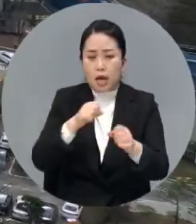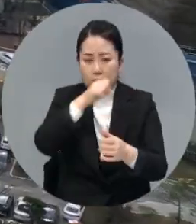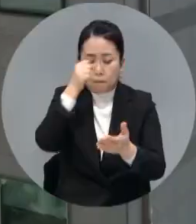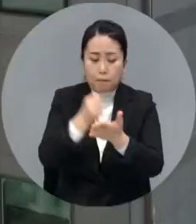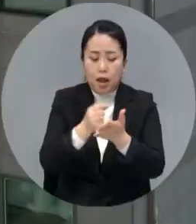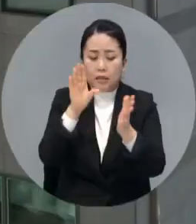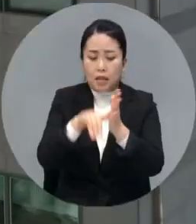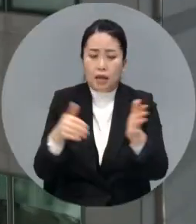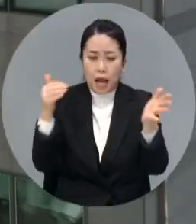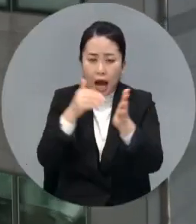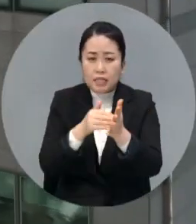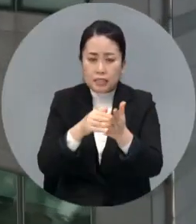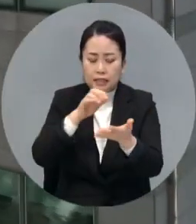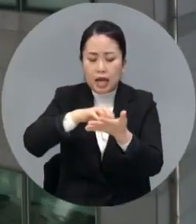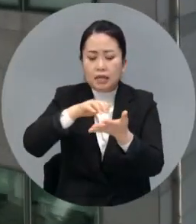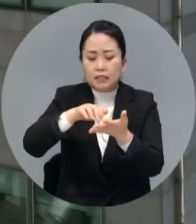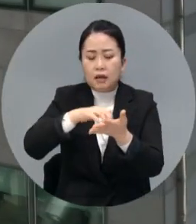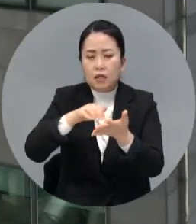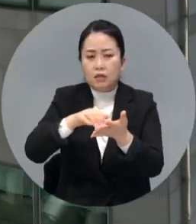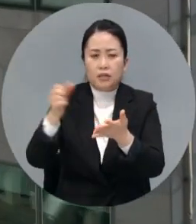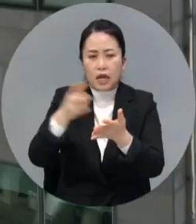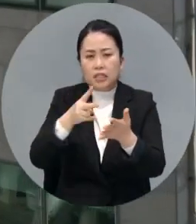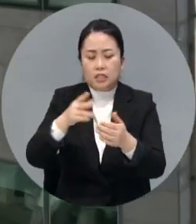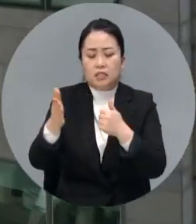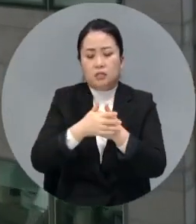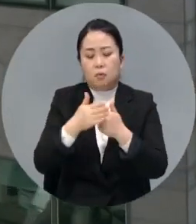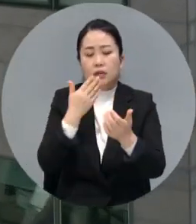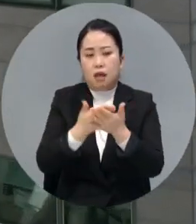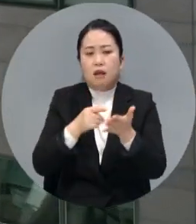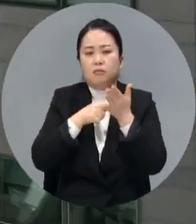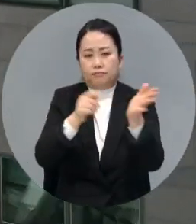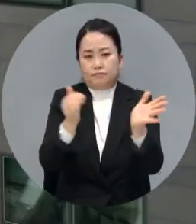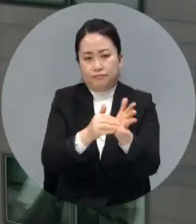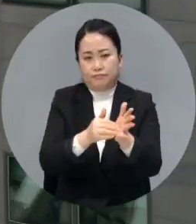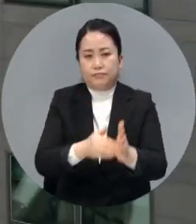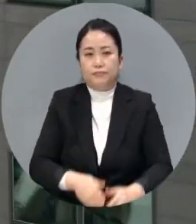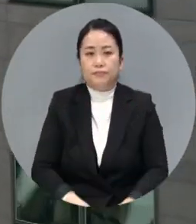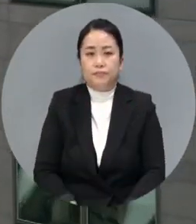확대해달라고 국회와 정부에 요청했습니다. MBC 뉴스 류재민입니다.